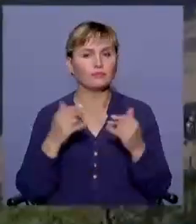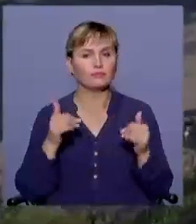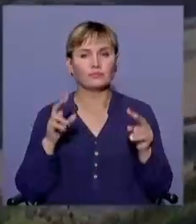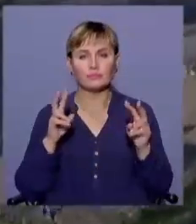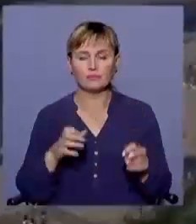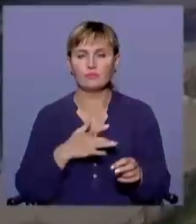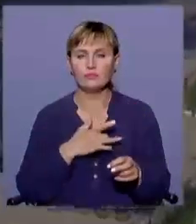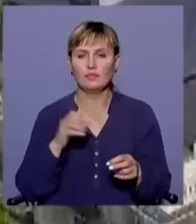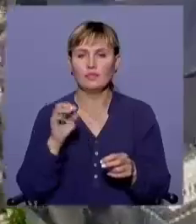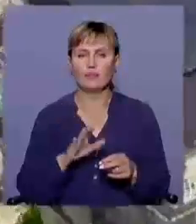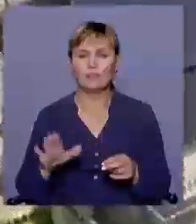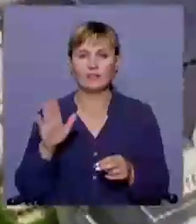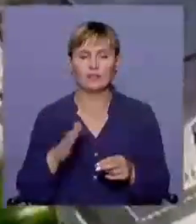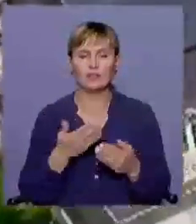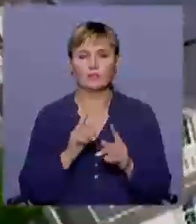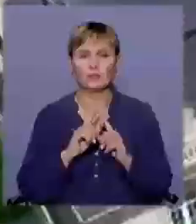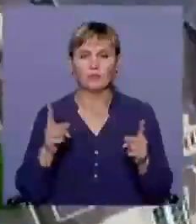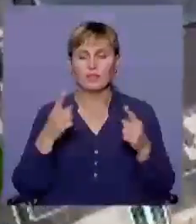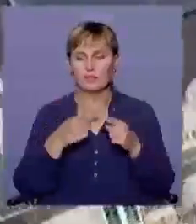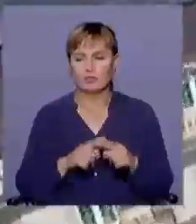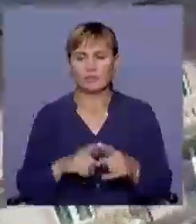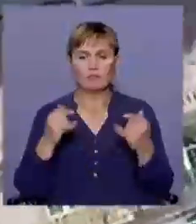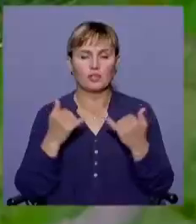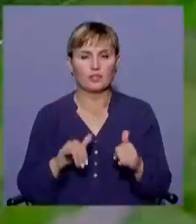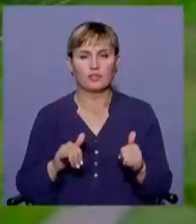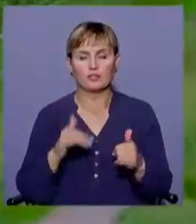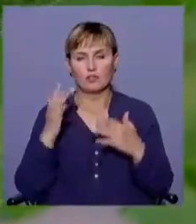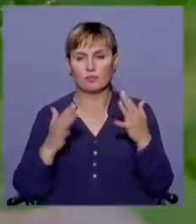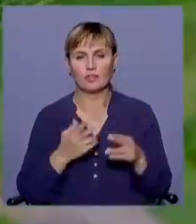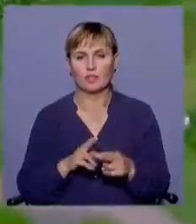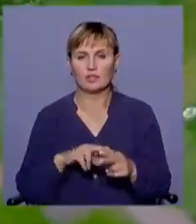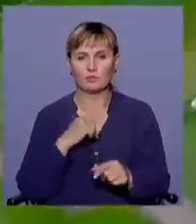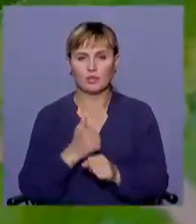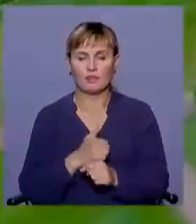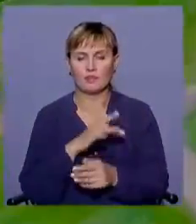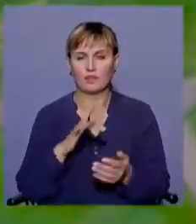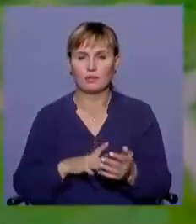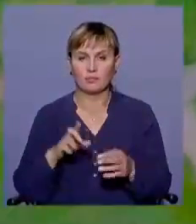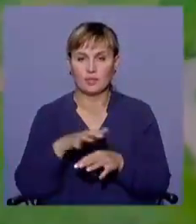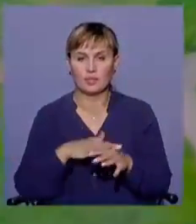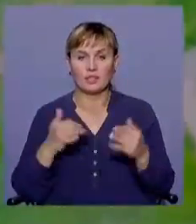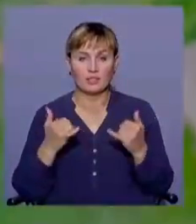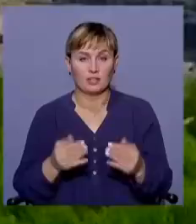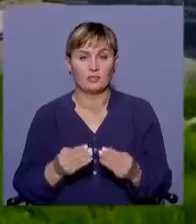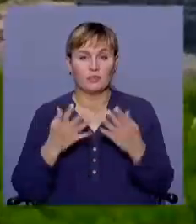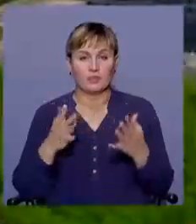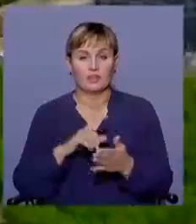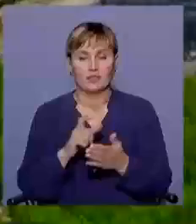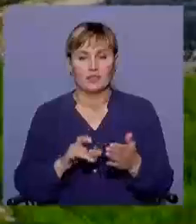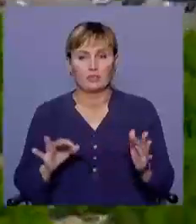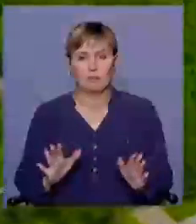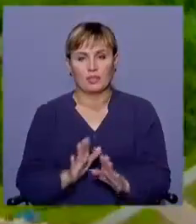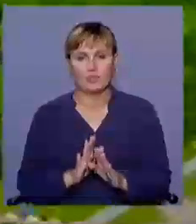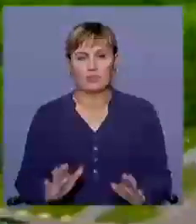называют сердцем Евразии. Ее необычная архитектура поражает воображение. Этому главному городу страны сейчас посвящают стихи и